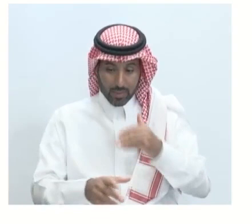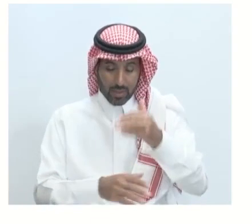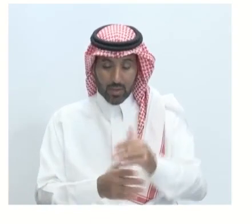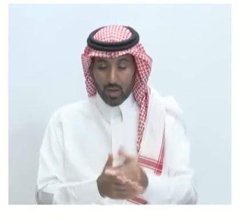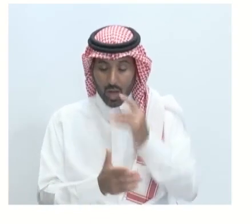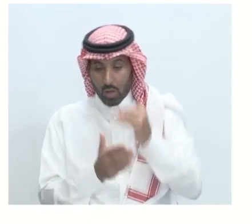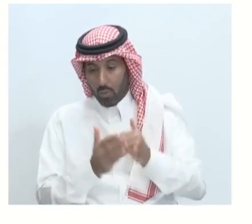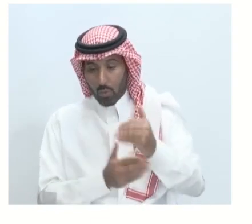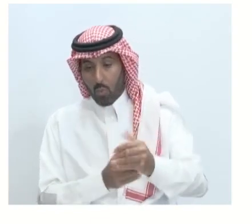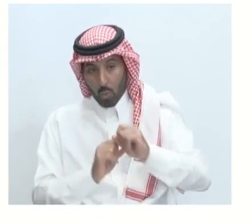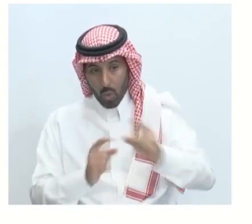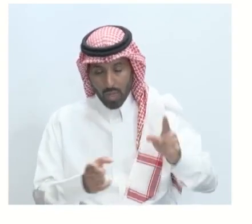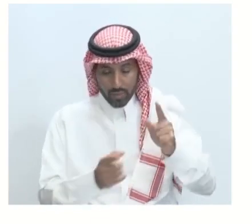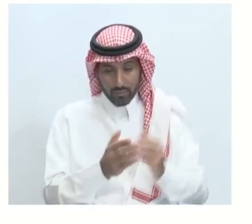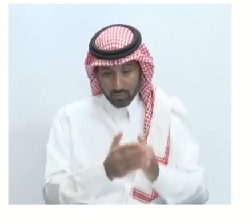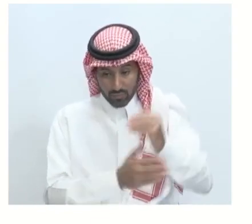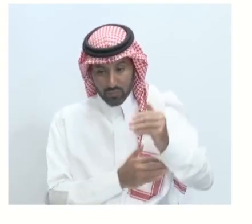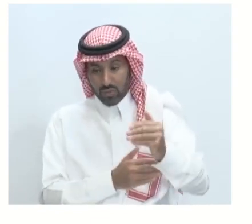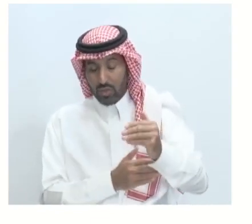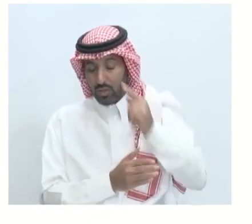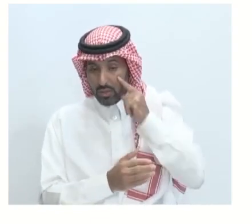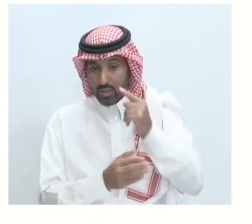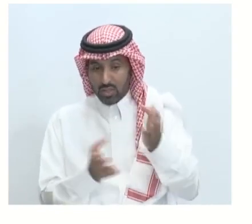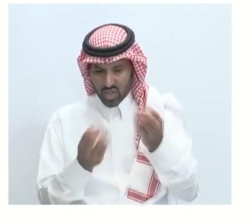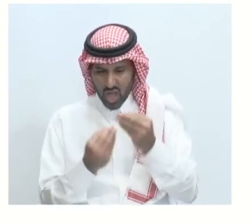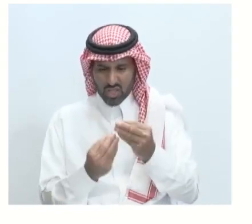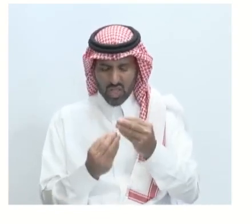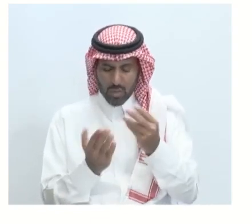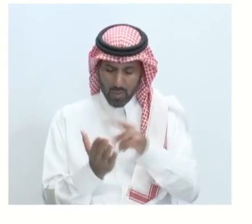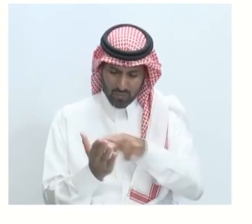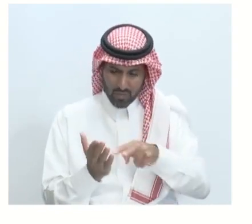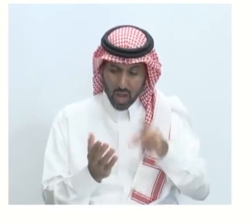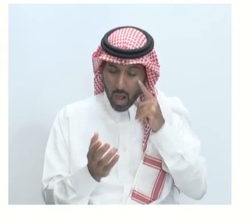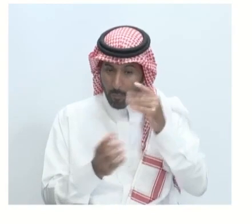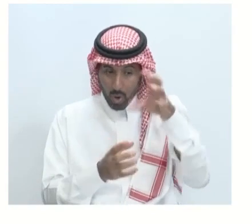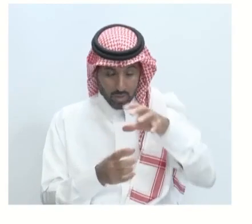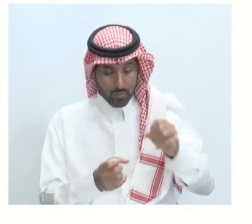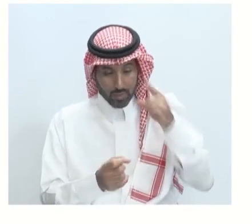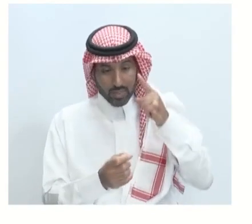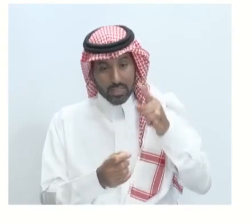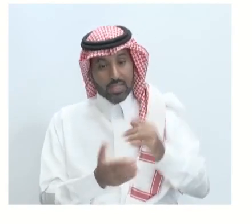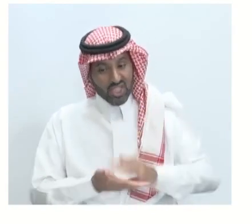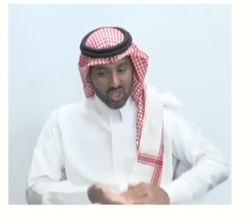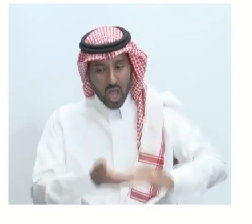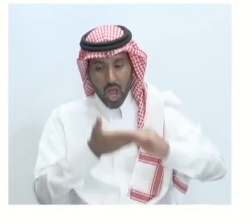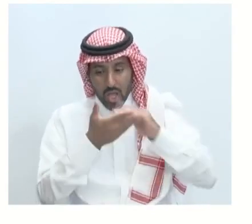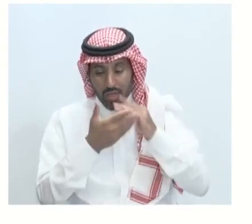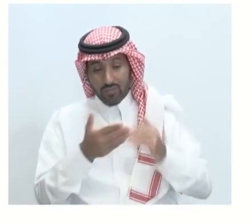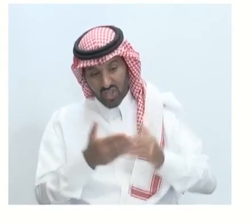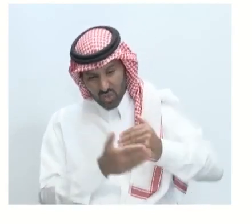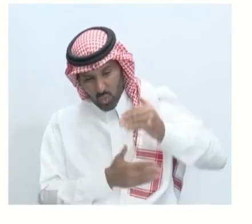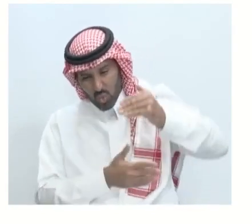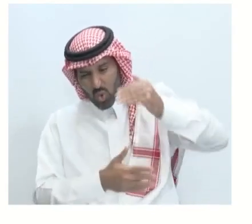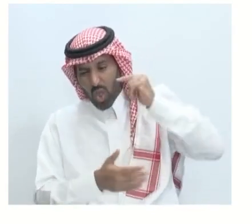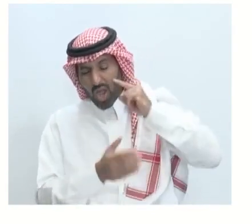والقفزه الواضحه في دراسه المواد ساعد على النهوض بالتلسكوبات لنشهد في هذه